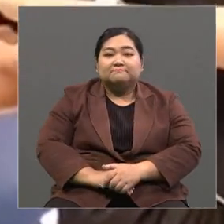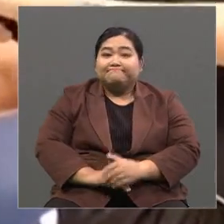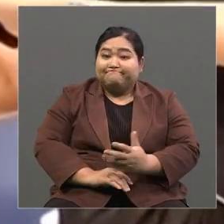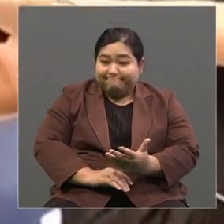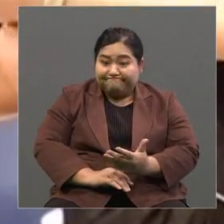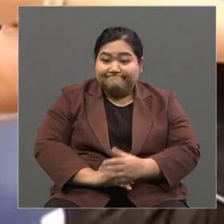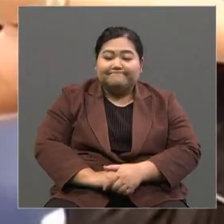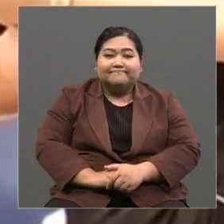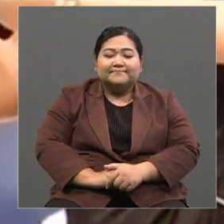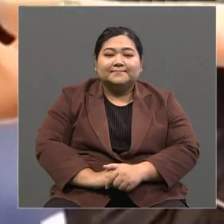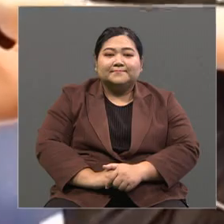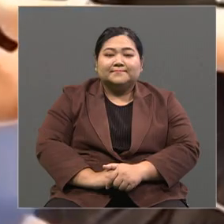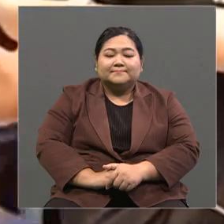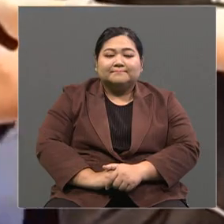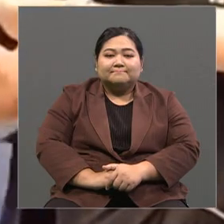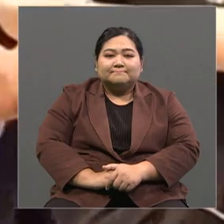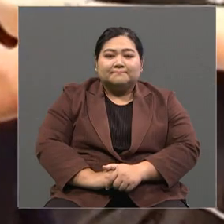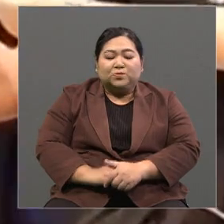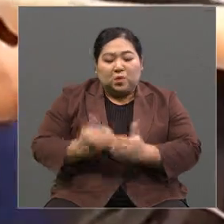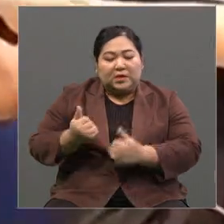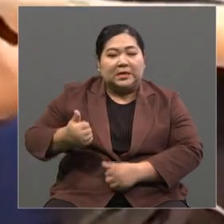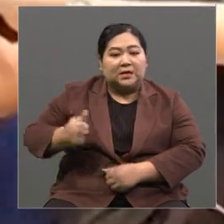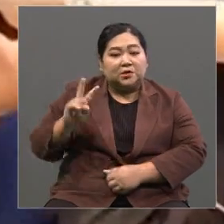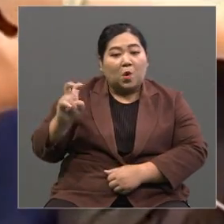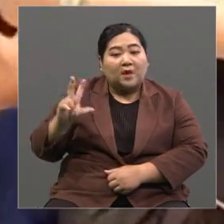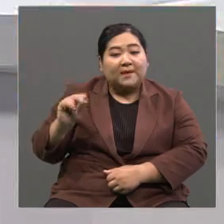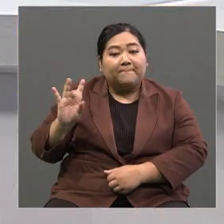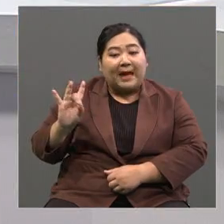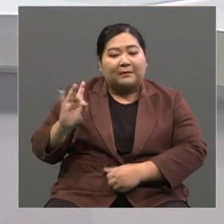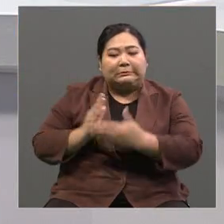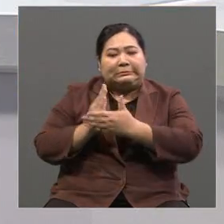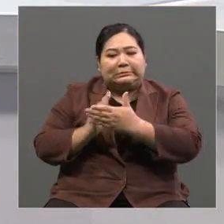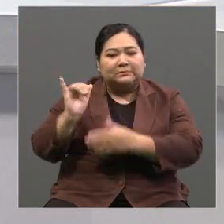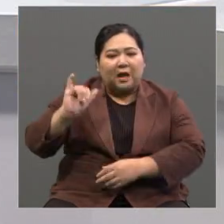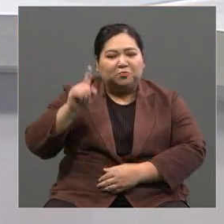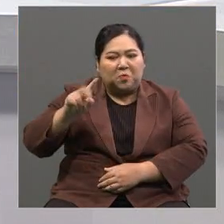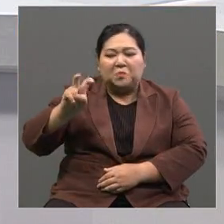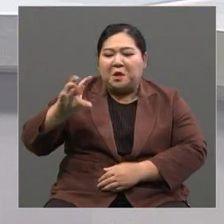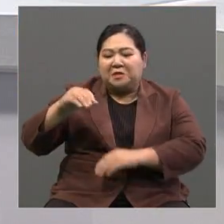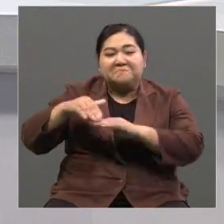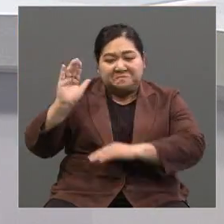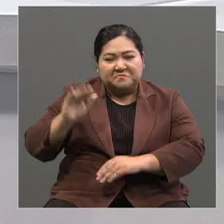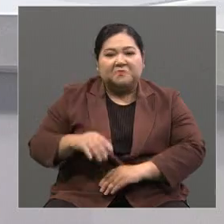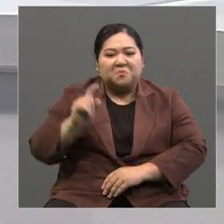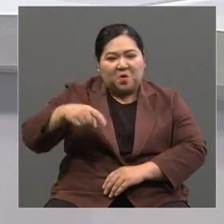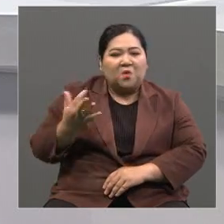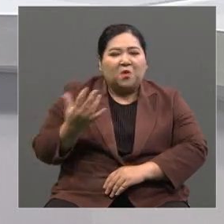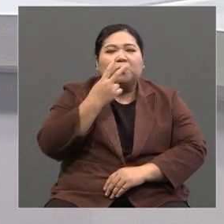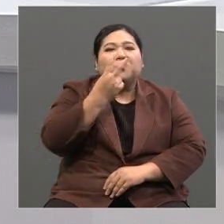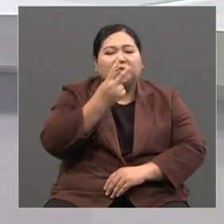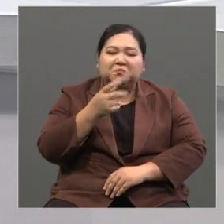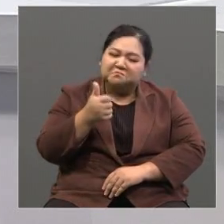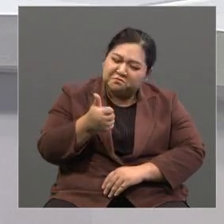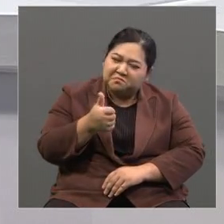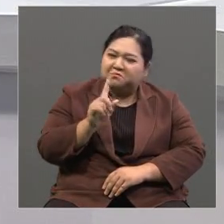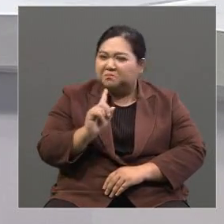ก็แต่ว่ายังไงก็ตาม238มันยังไม่ถึงกึ่งหนึ่งของสภาล่างไงมันทำงานลำบากมันก็ต้องรอดูนะคุณผู้ชม